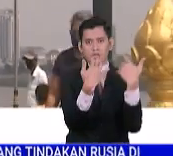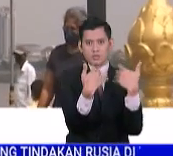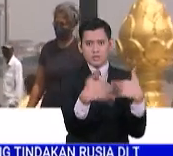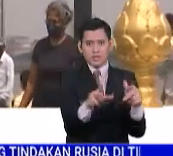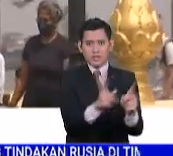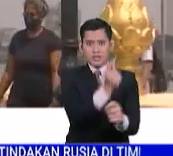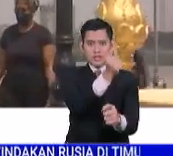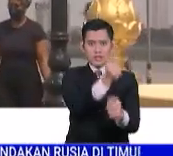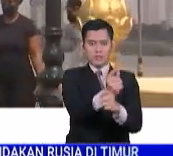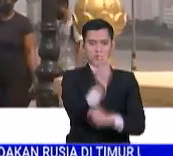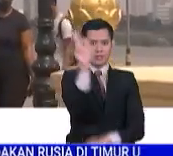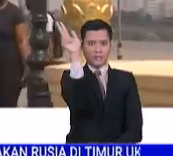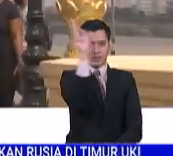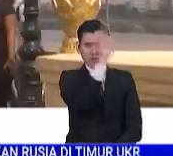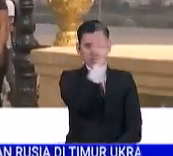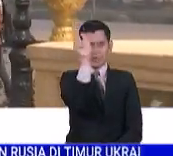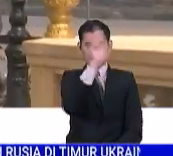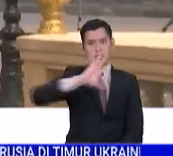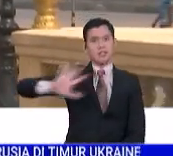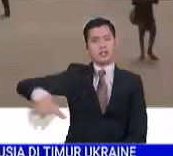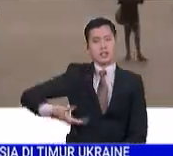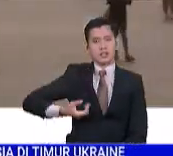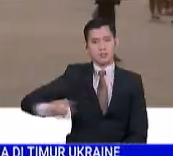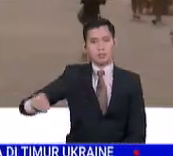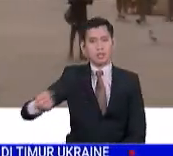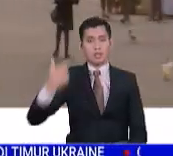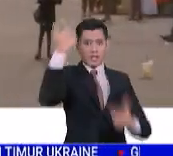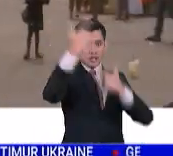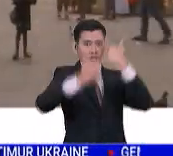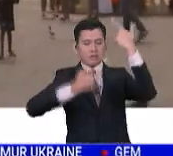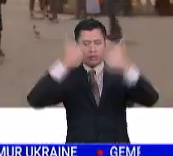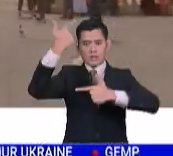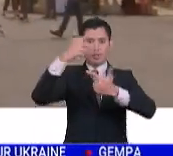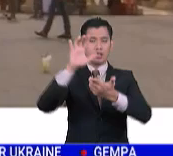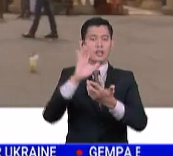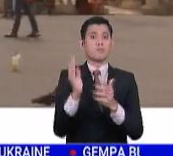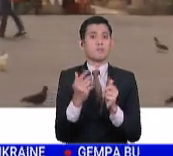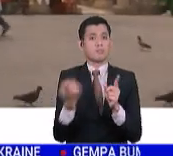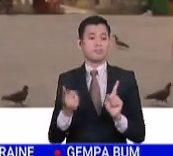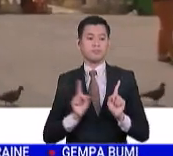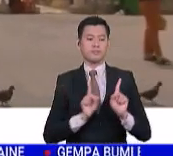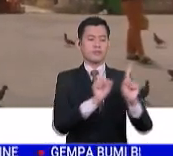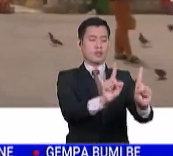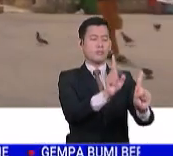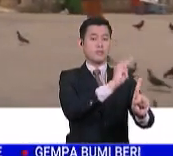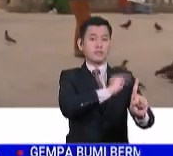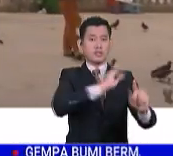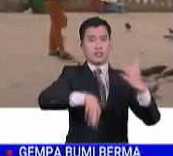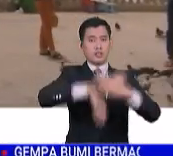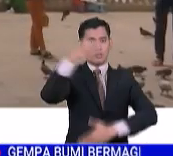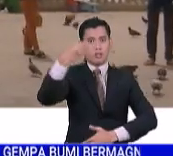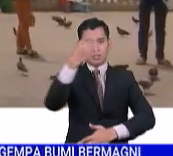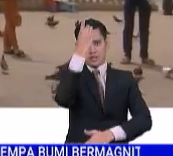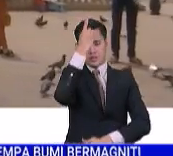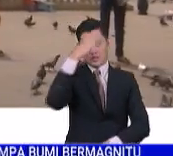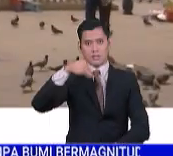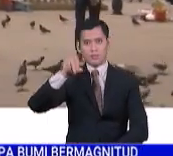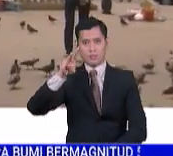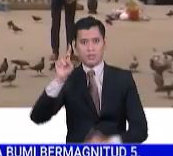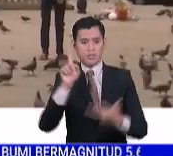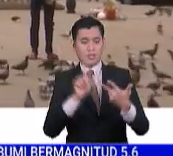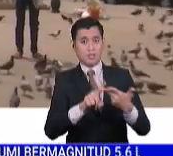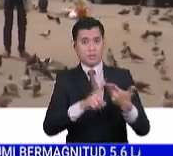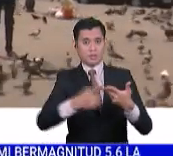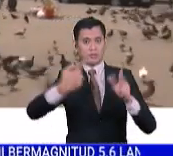oleh kerajaan kembojo bawah tanah semi Perdana Menteri kali ini itu diiringi menteri luar Datuk Sri Saifuddin AB loh menteri